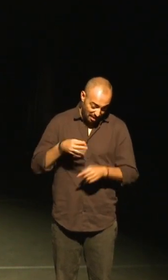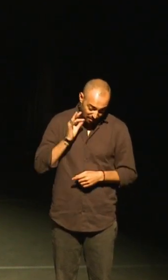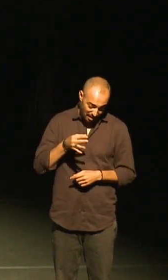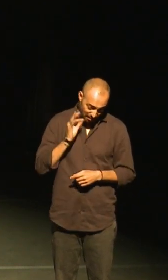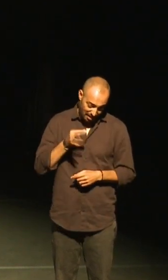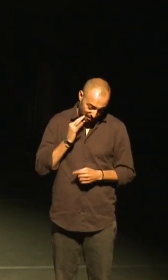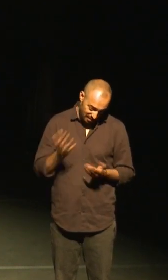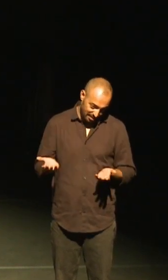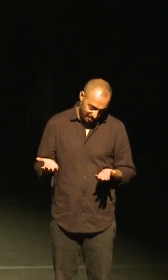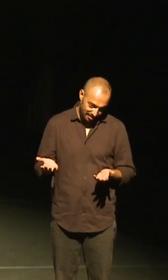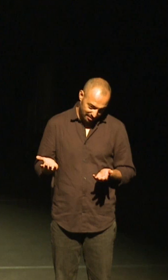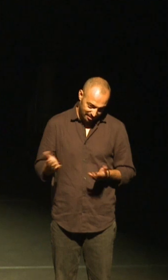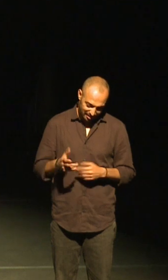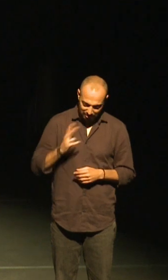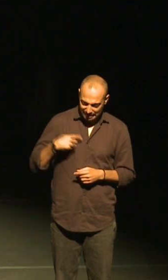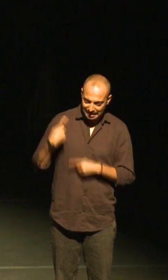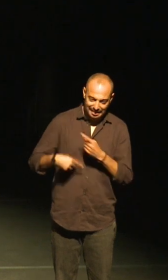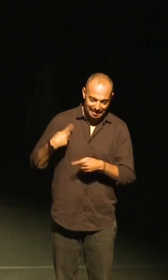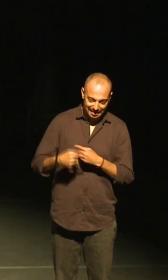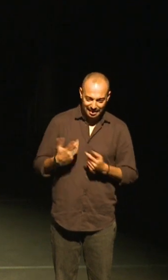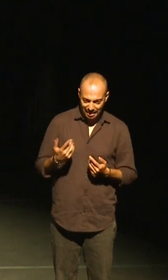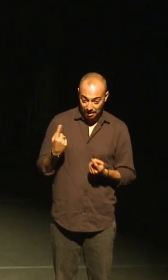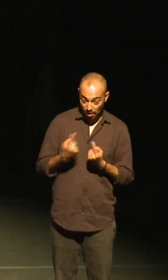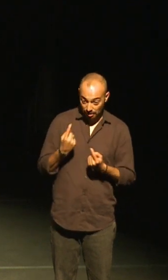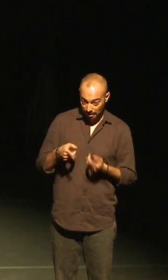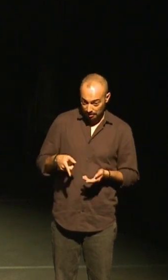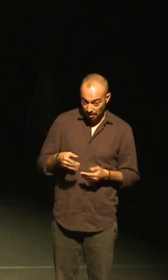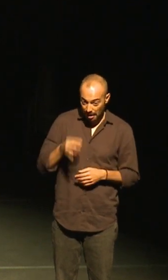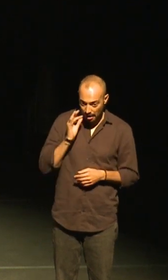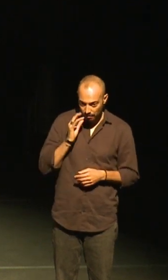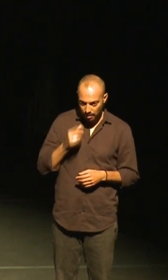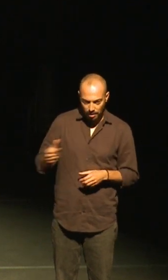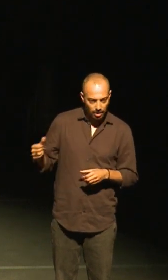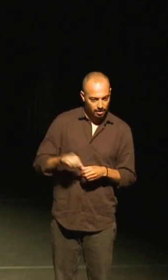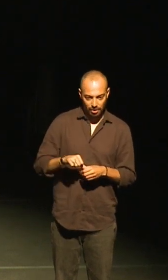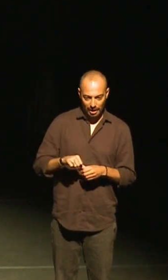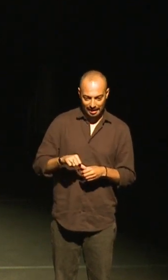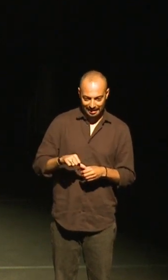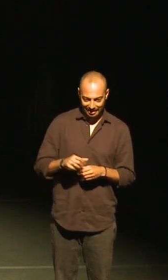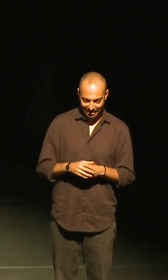dato il contesto dovranno essere corretti perché non so se sobrio Ce la faremo Però